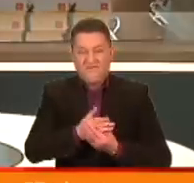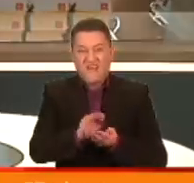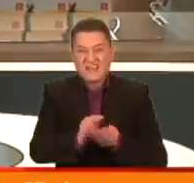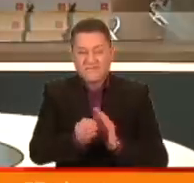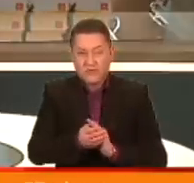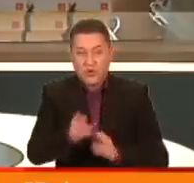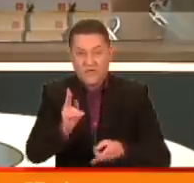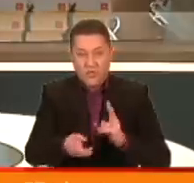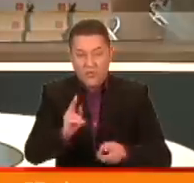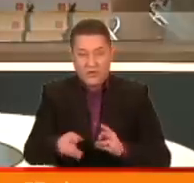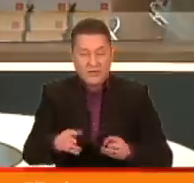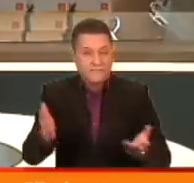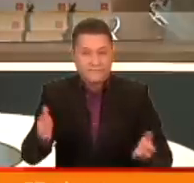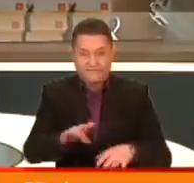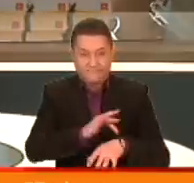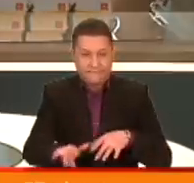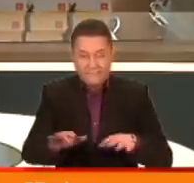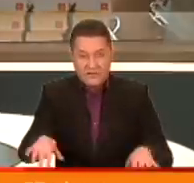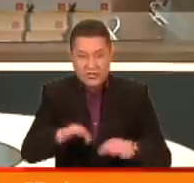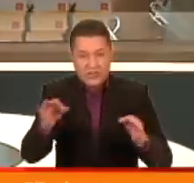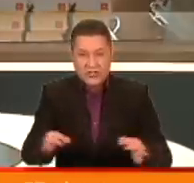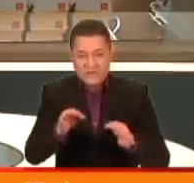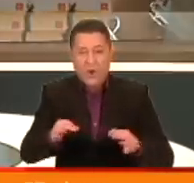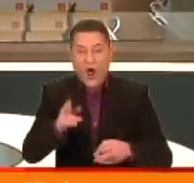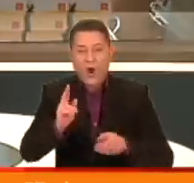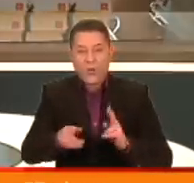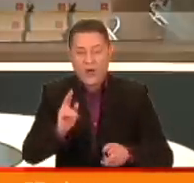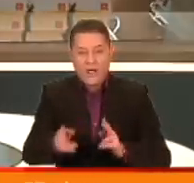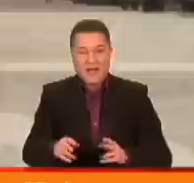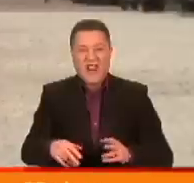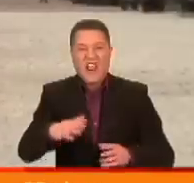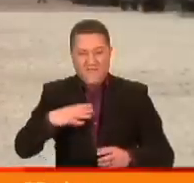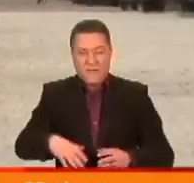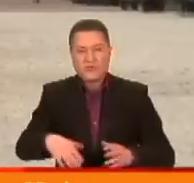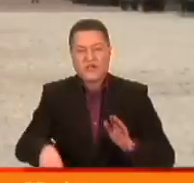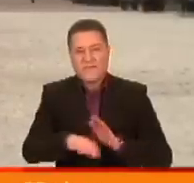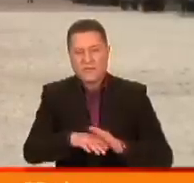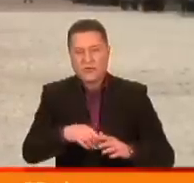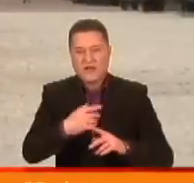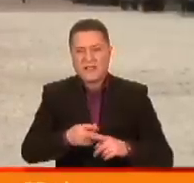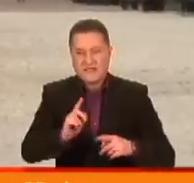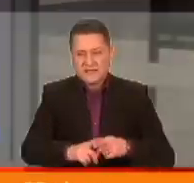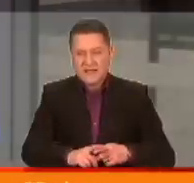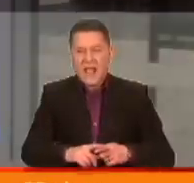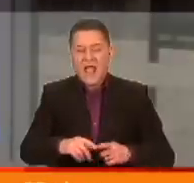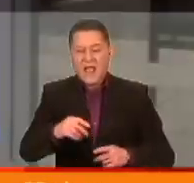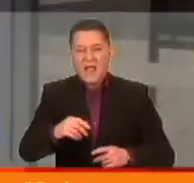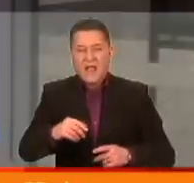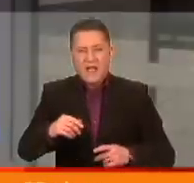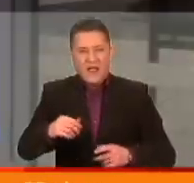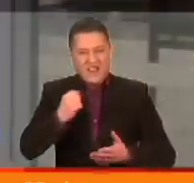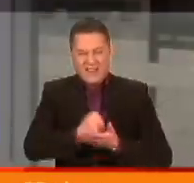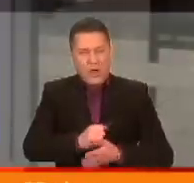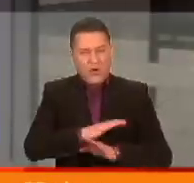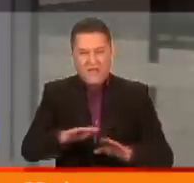президентській кухні миша повісилась, а кухарі у вимушених відпустках. Усе через так званий шатдаун. Досі не